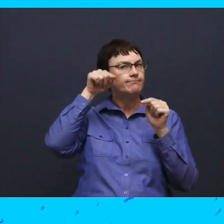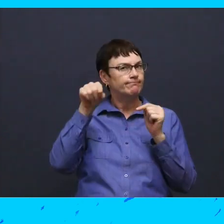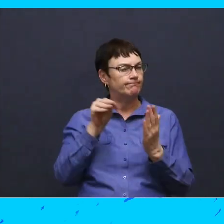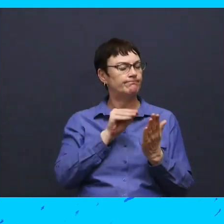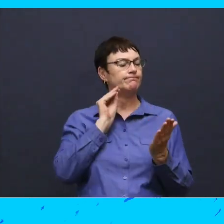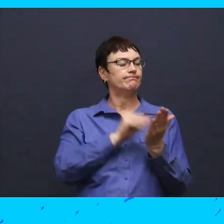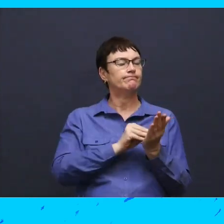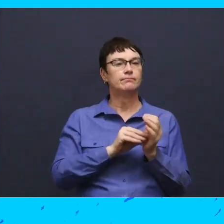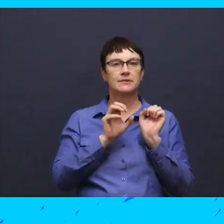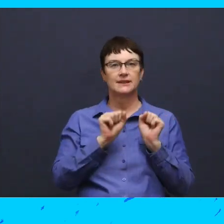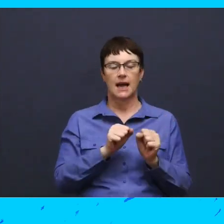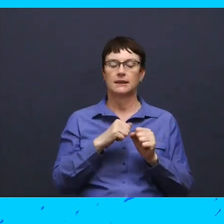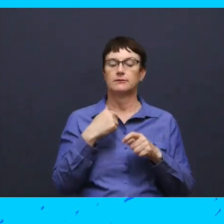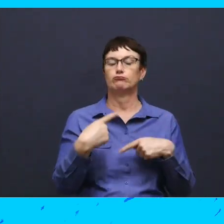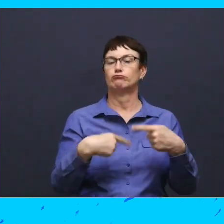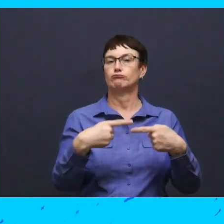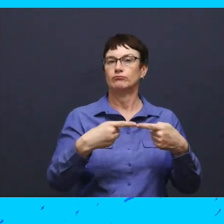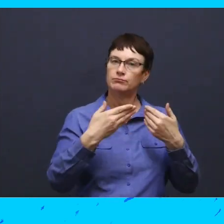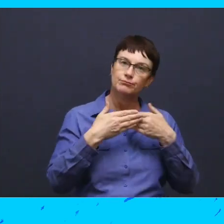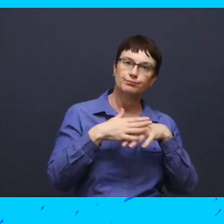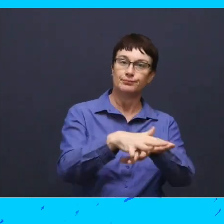donc,